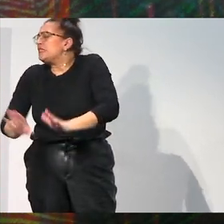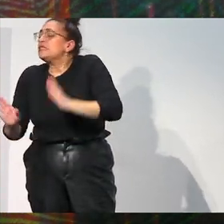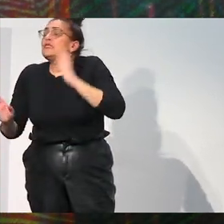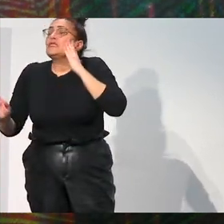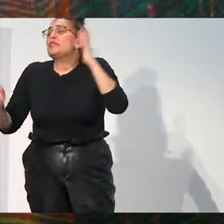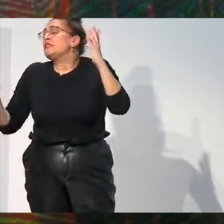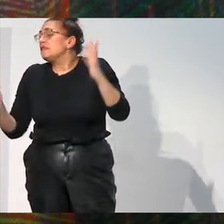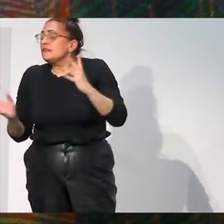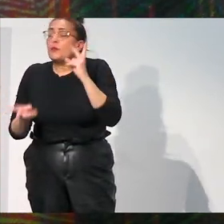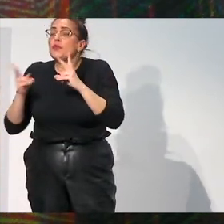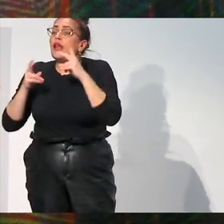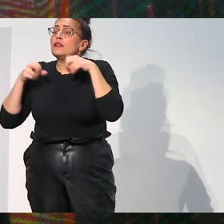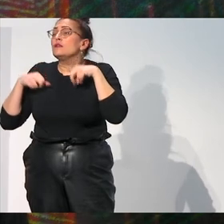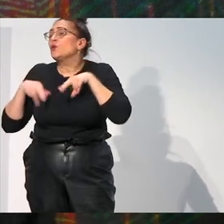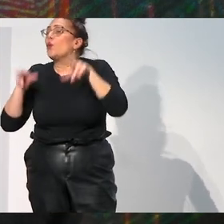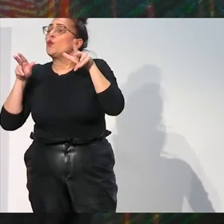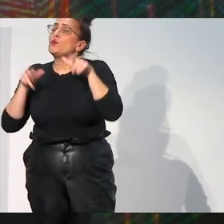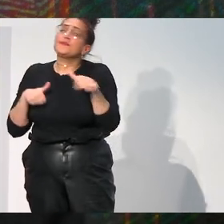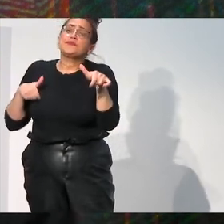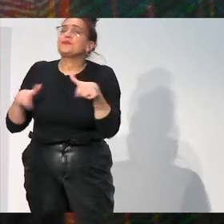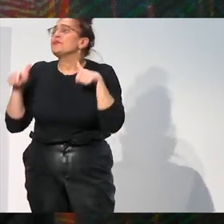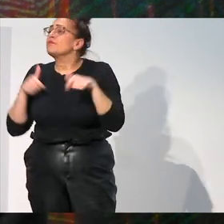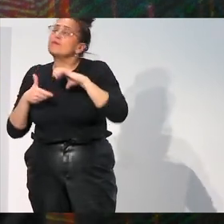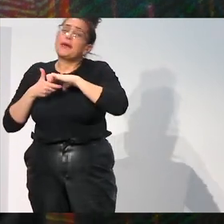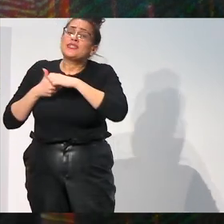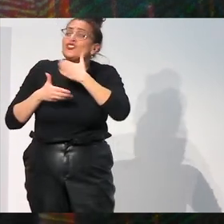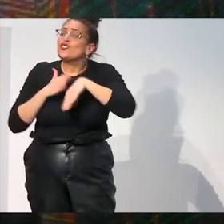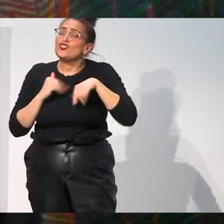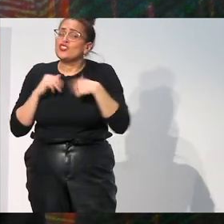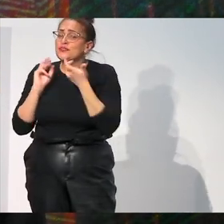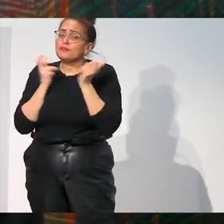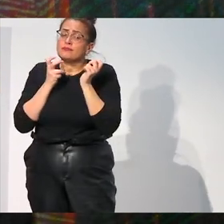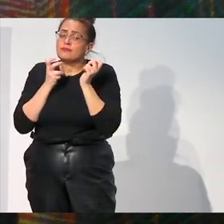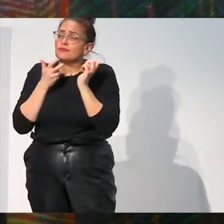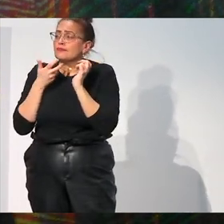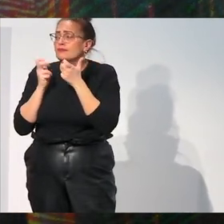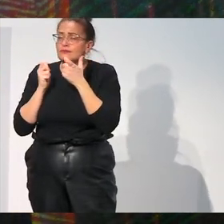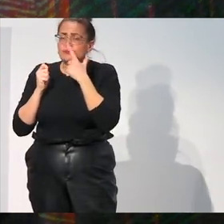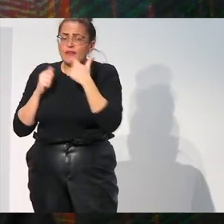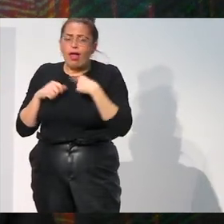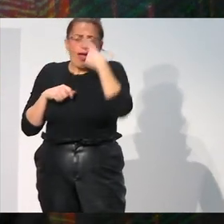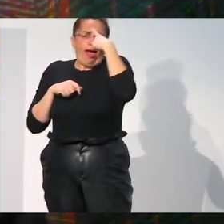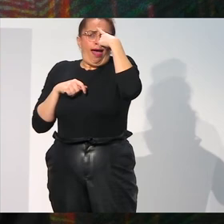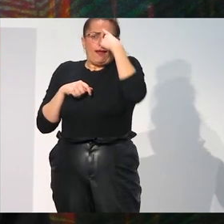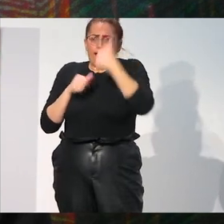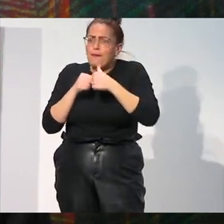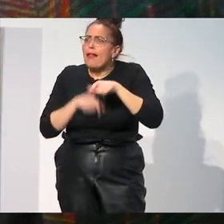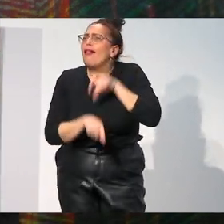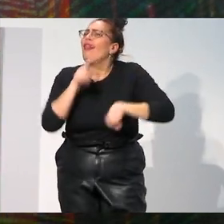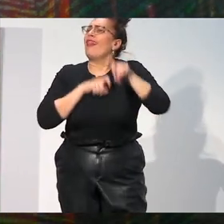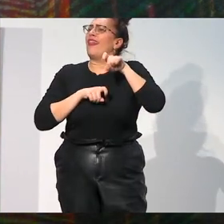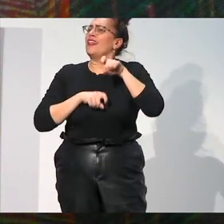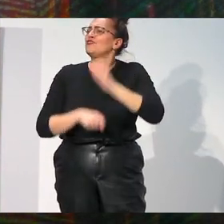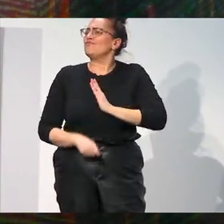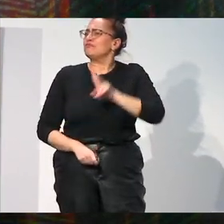à travers des chiens dans la rue, des chiens chez des amis, des traits communs qui vous rappelleront votre animal. D'une même